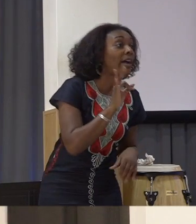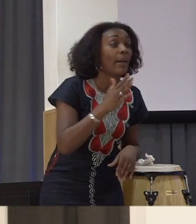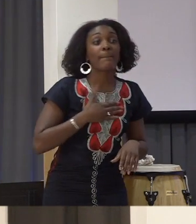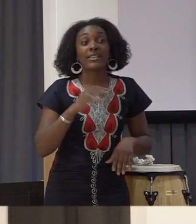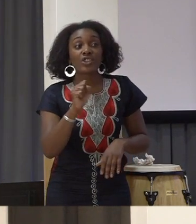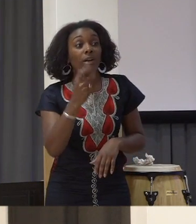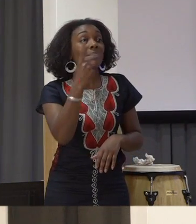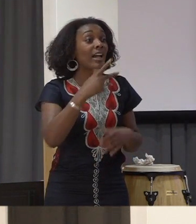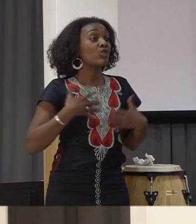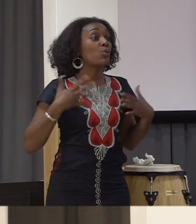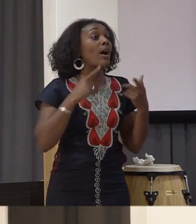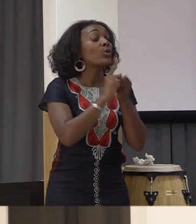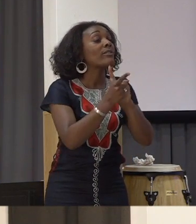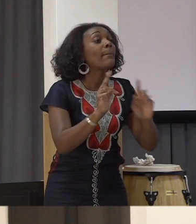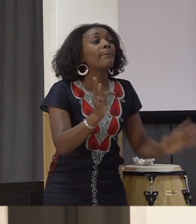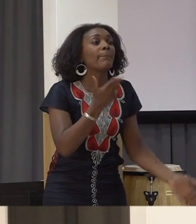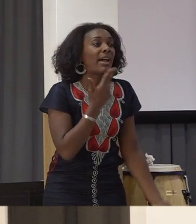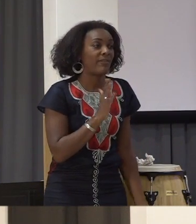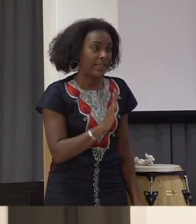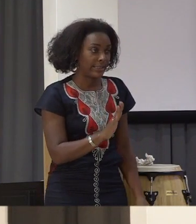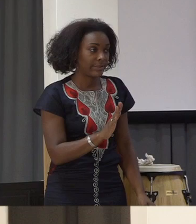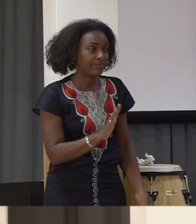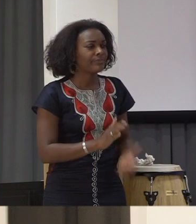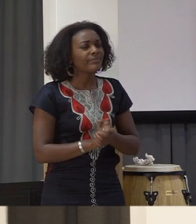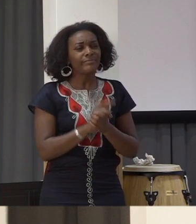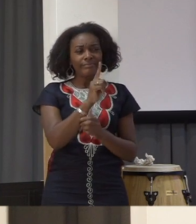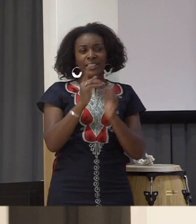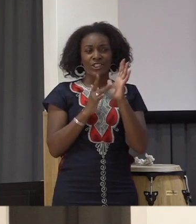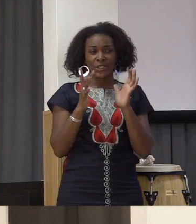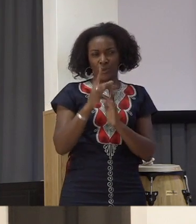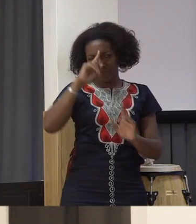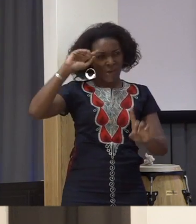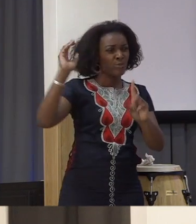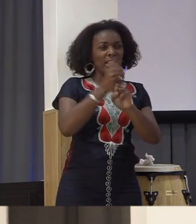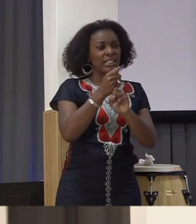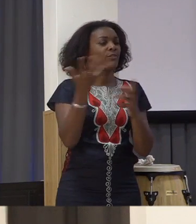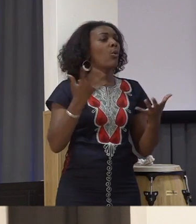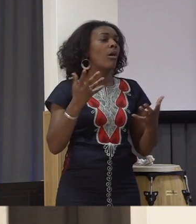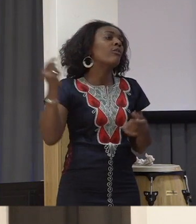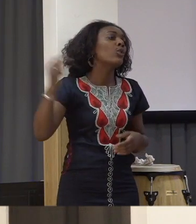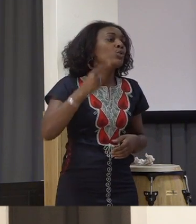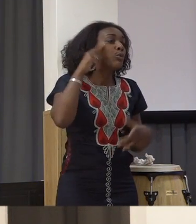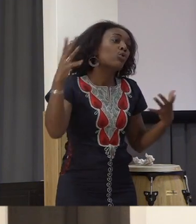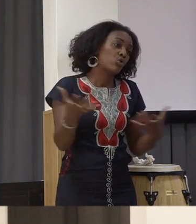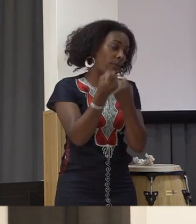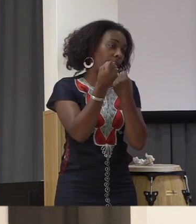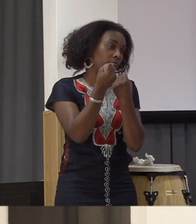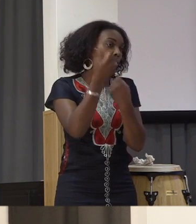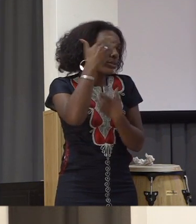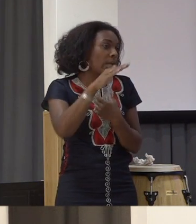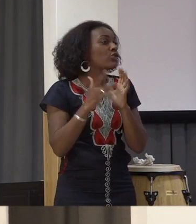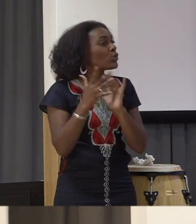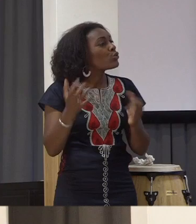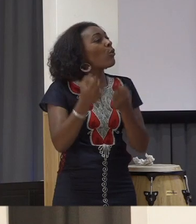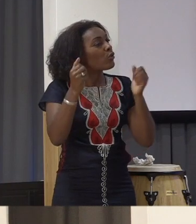parfaite. Un des objectifs de Jésus, nous le savons, Jésus est venu pour sauver. Il sauve encore, gloire à